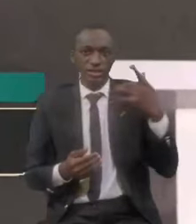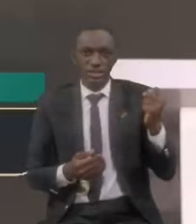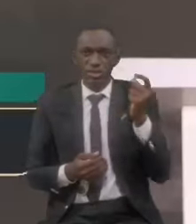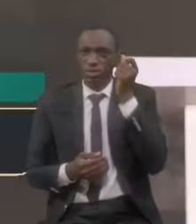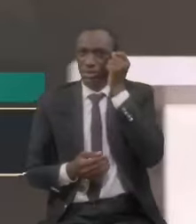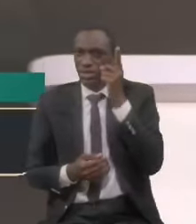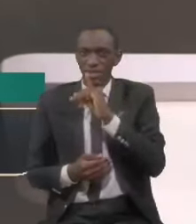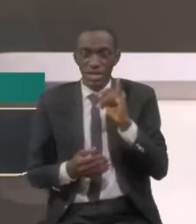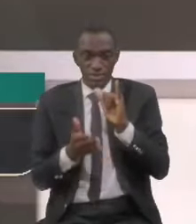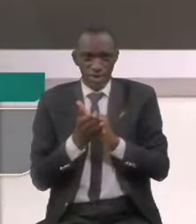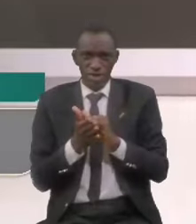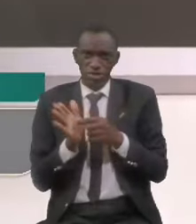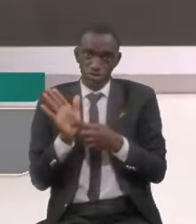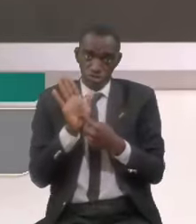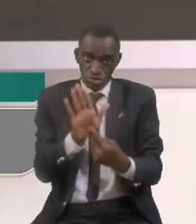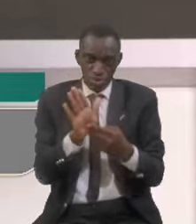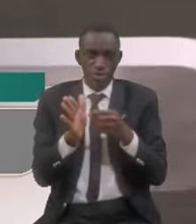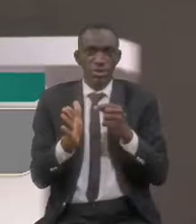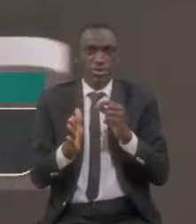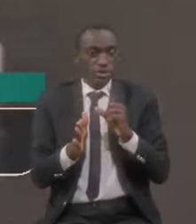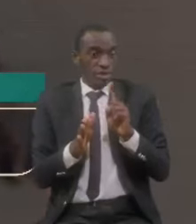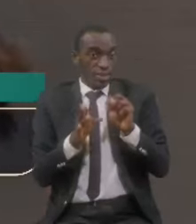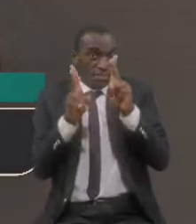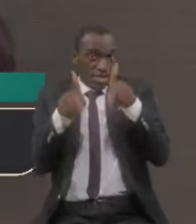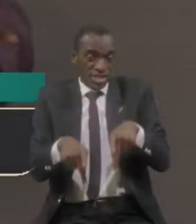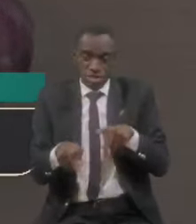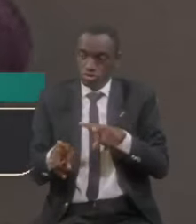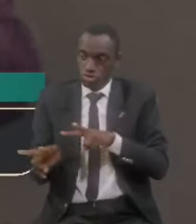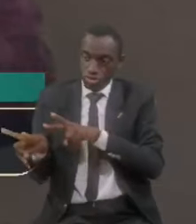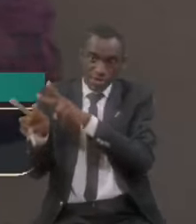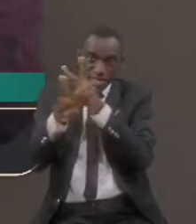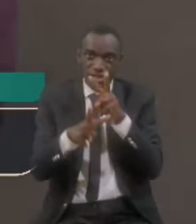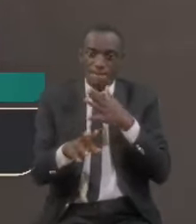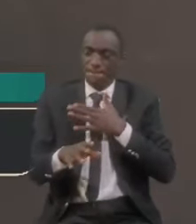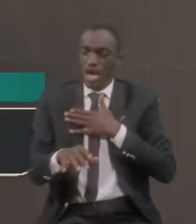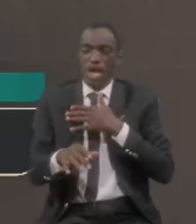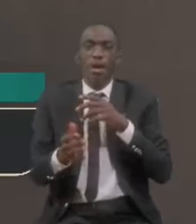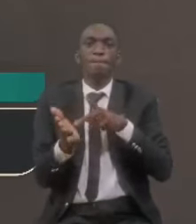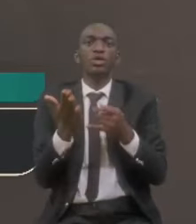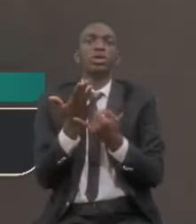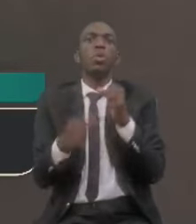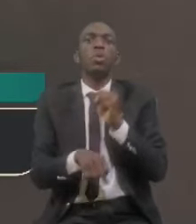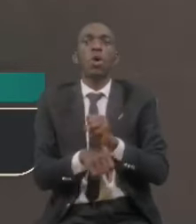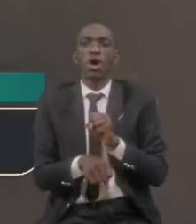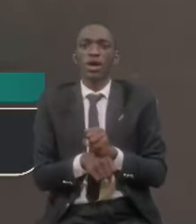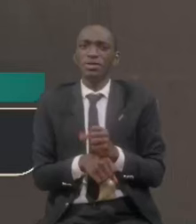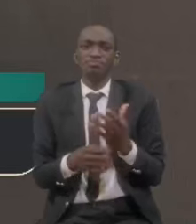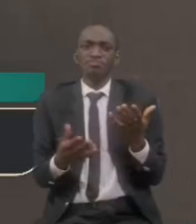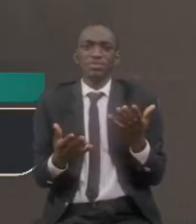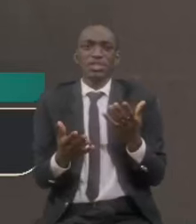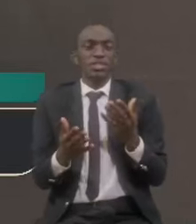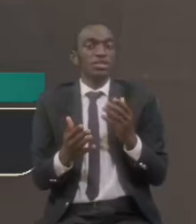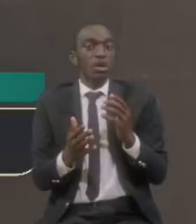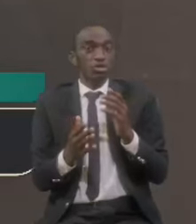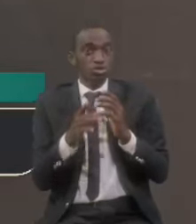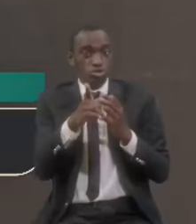la perception que je montre à la personne qui me supervise que j'ai quelque chose? Tu as l'honnêteté et tu as le